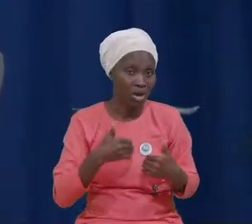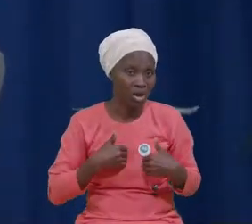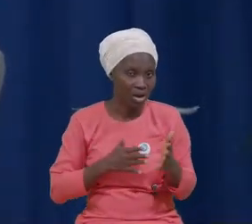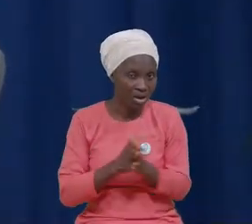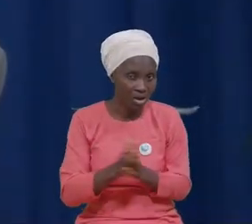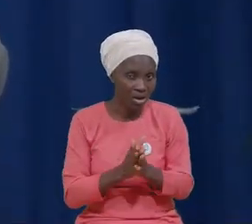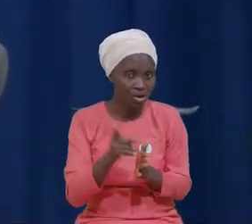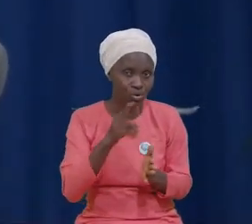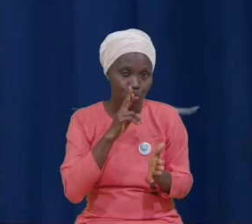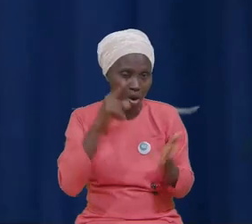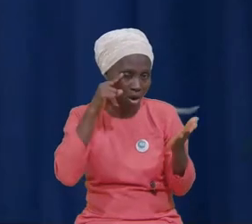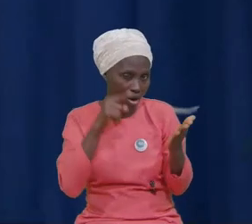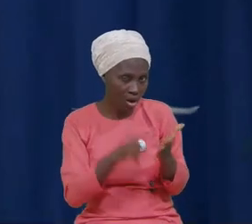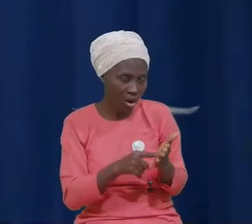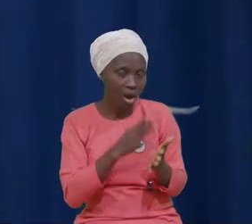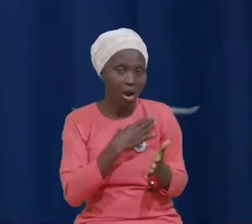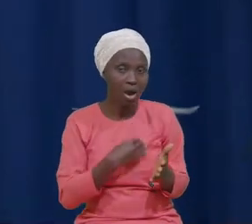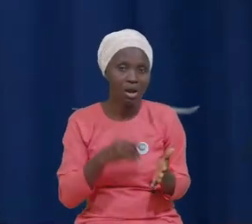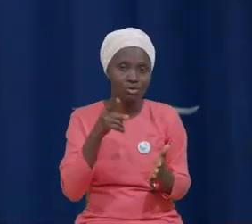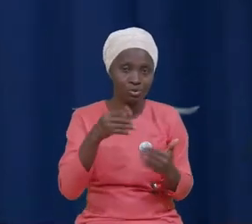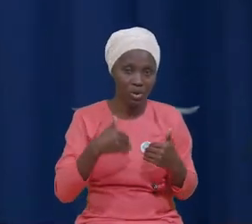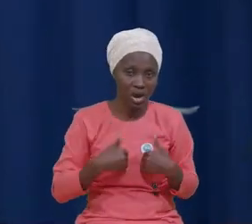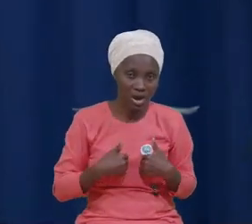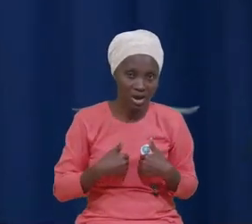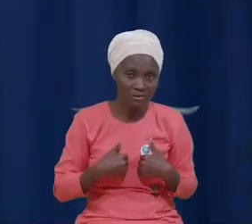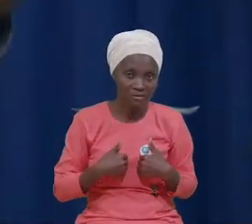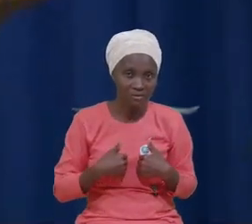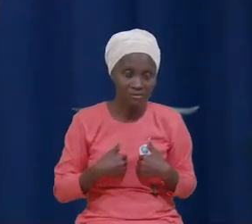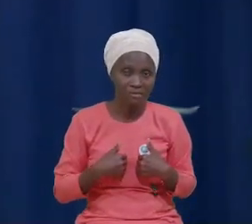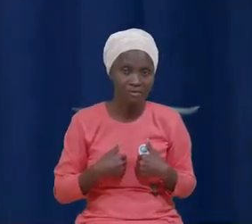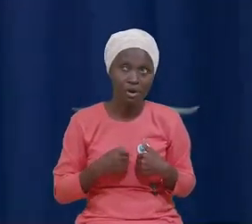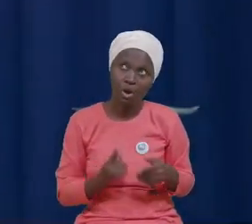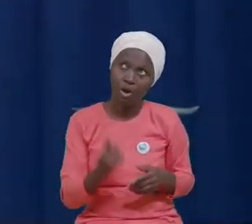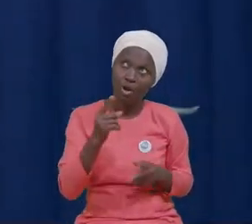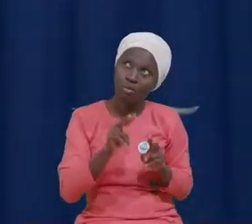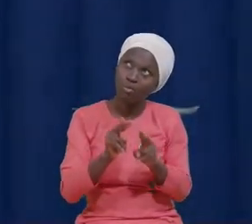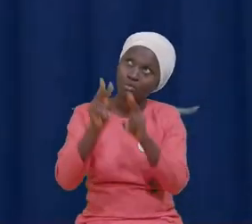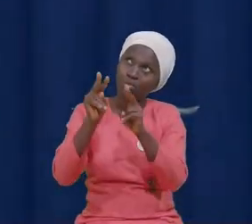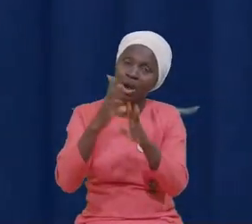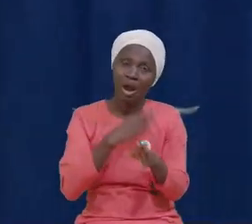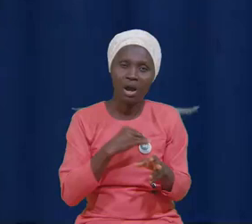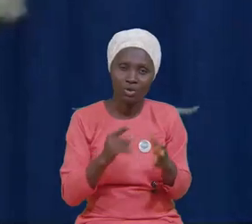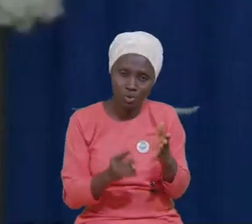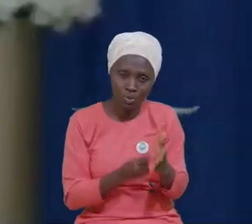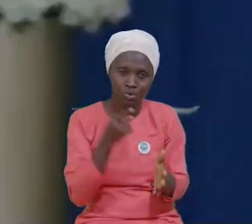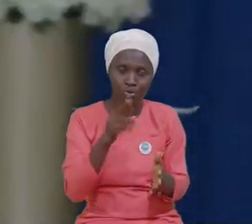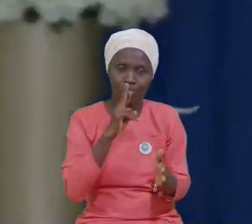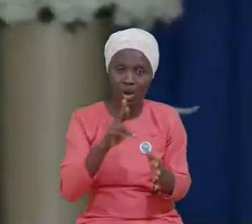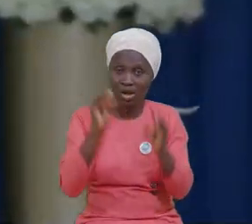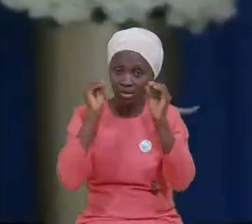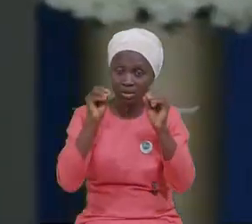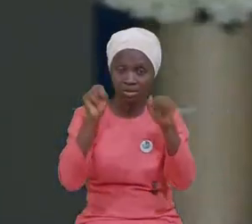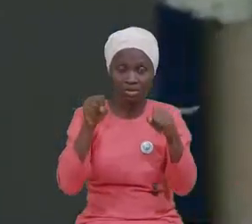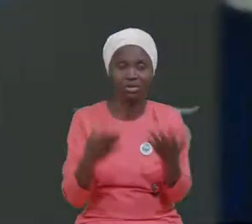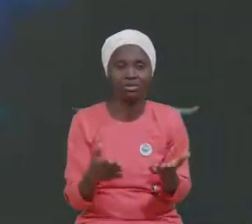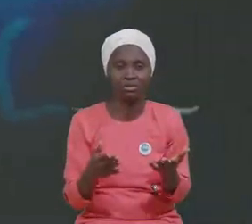aspires, une fois que tu es observateur, une fois que tu as les regards levés, une fois que tu es